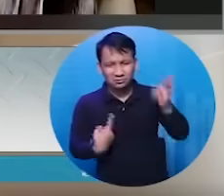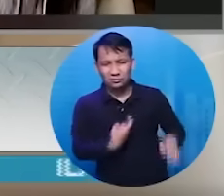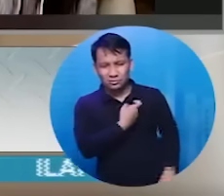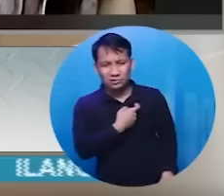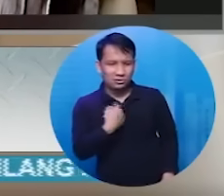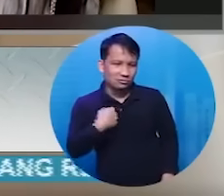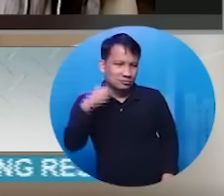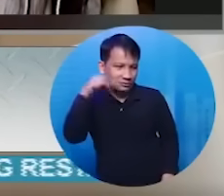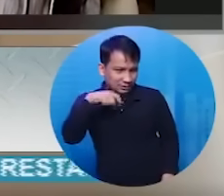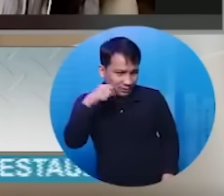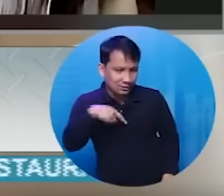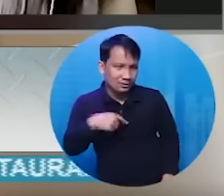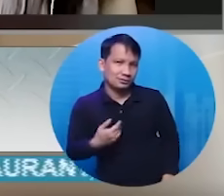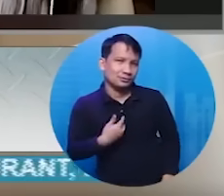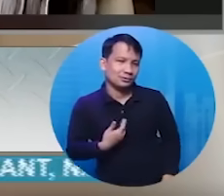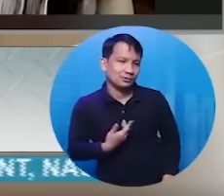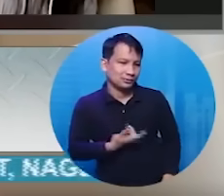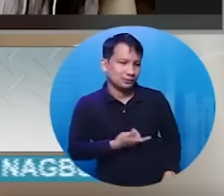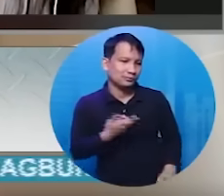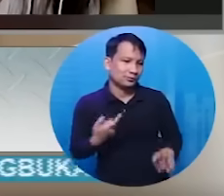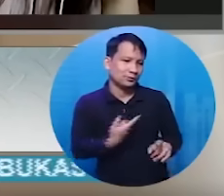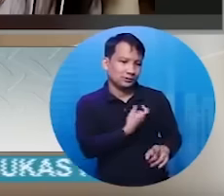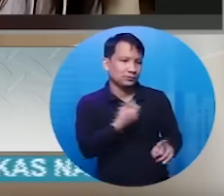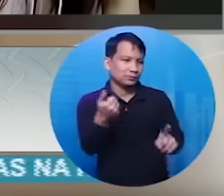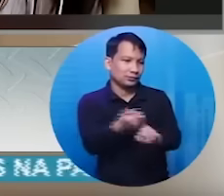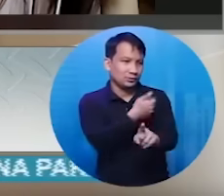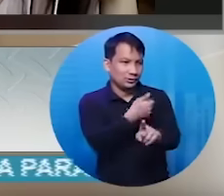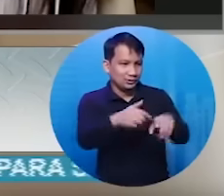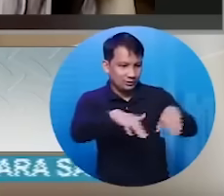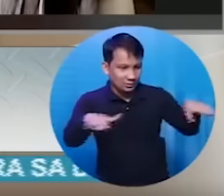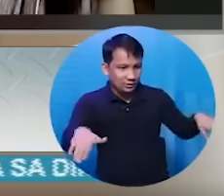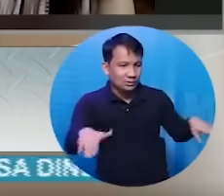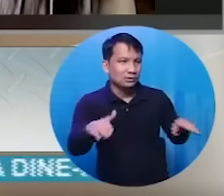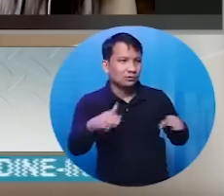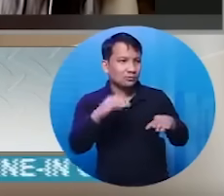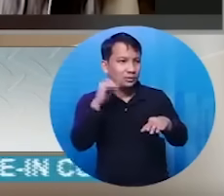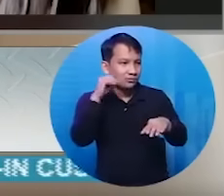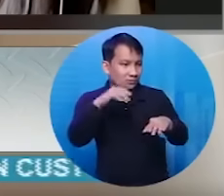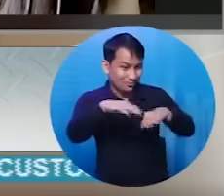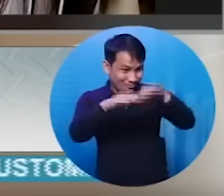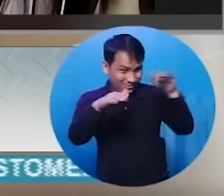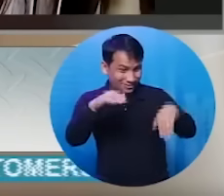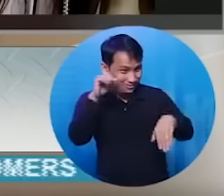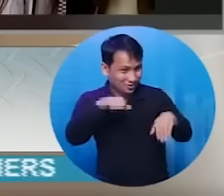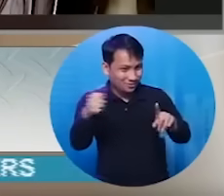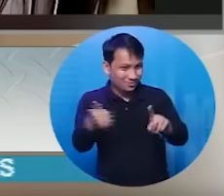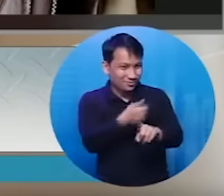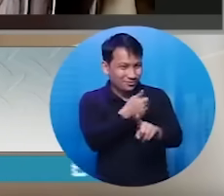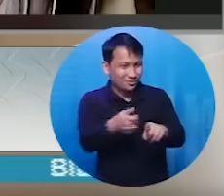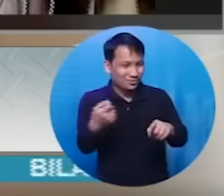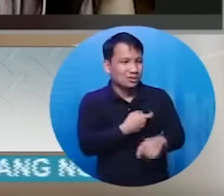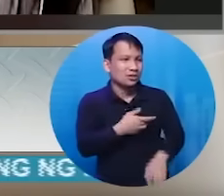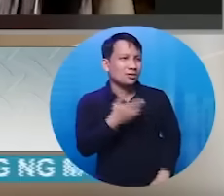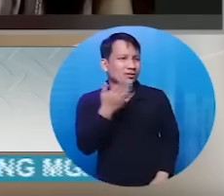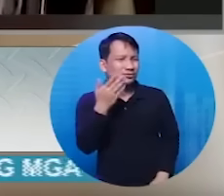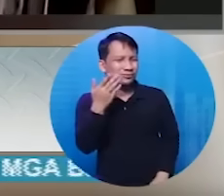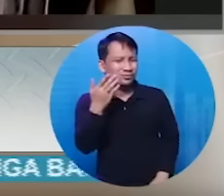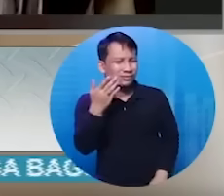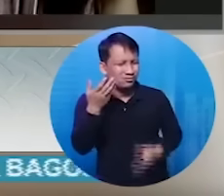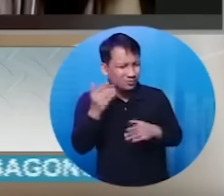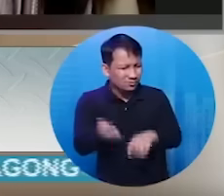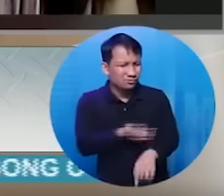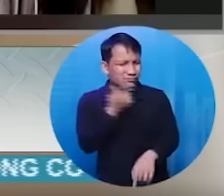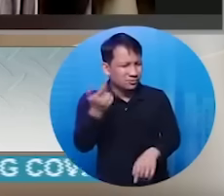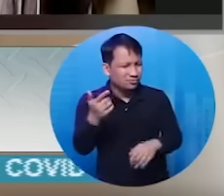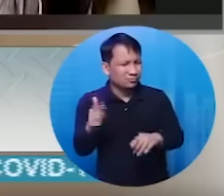ate. Kapag nasinasaktan mo yung mga kapatid natin. Kasi trauma na rin ako sa'yo. Matagal